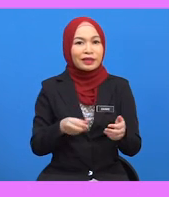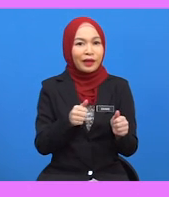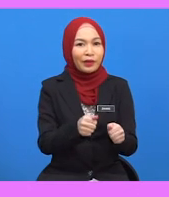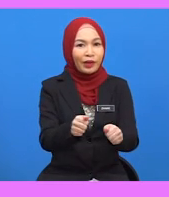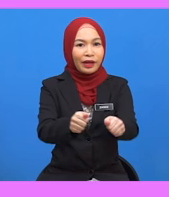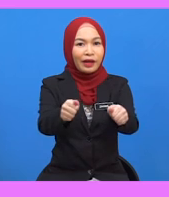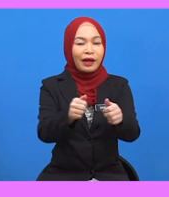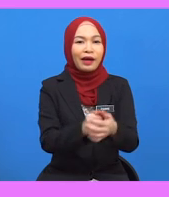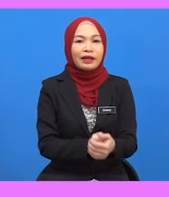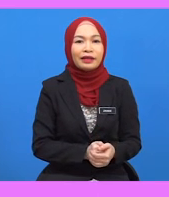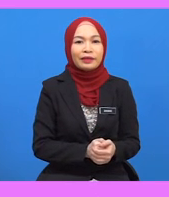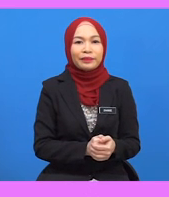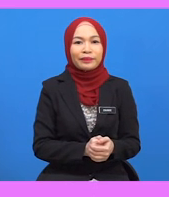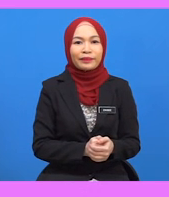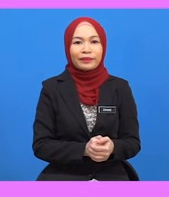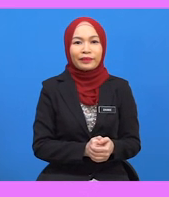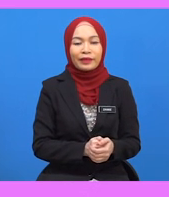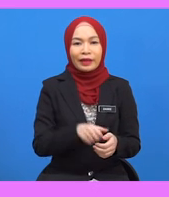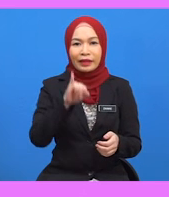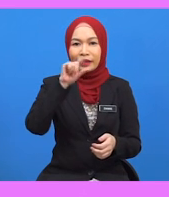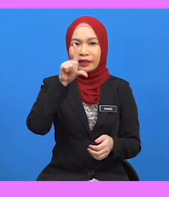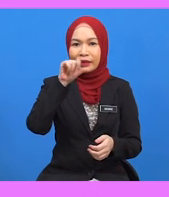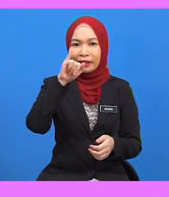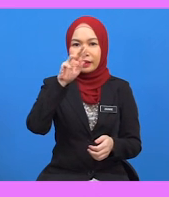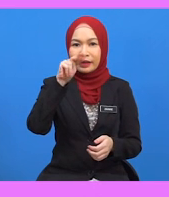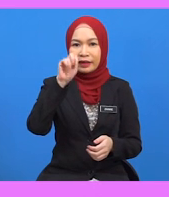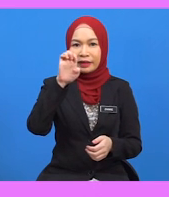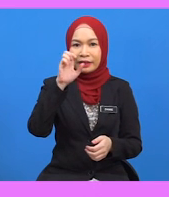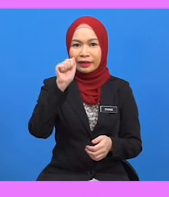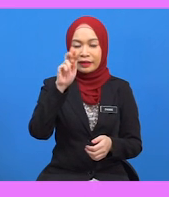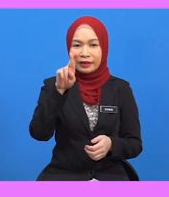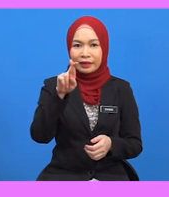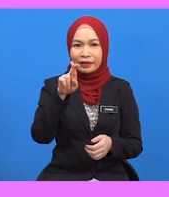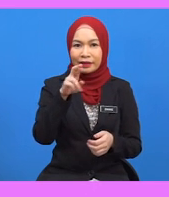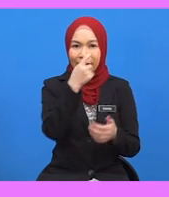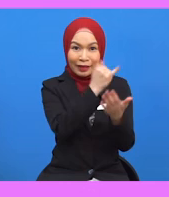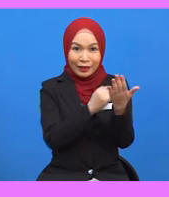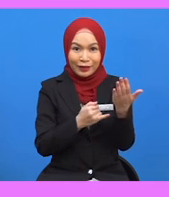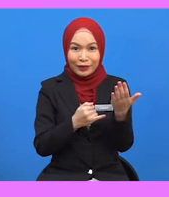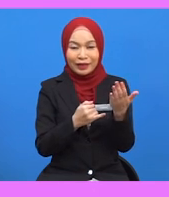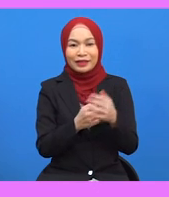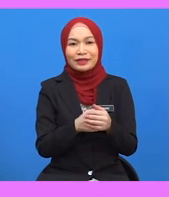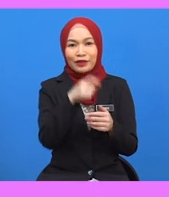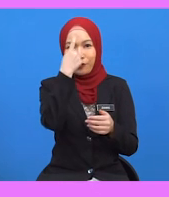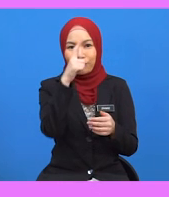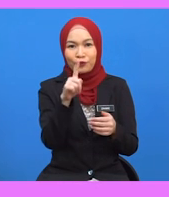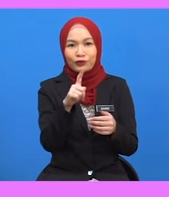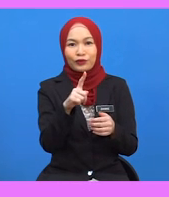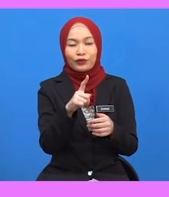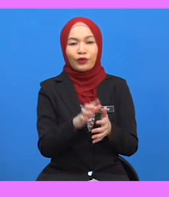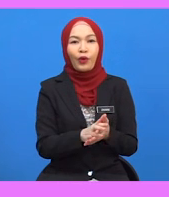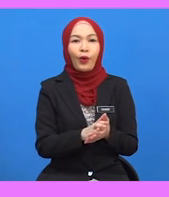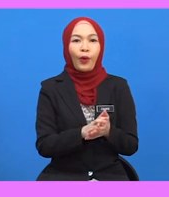search. Langkah pertama, lukis simbol untuk mula. Anak panah perlu